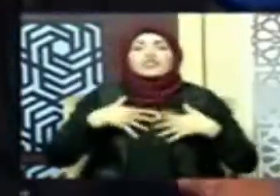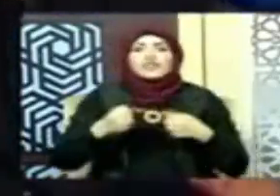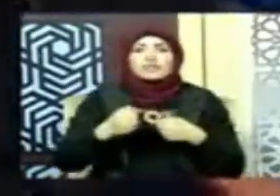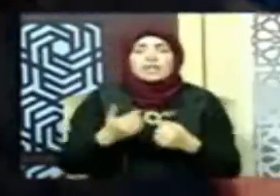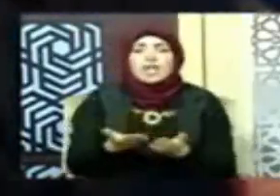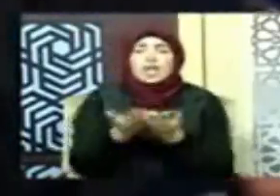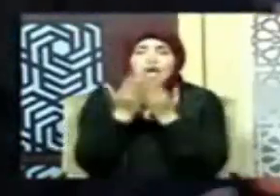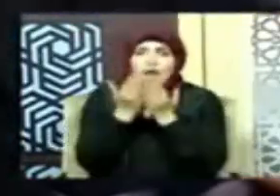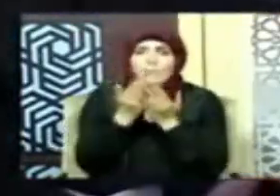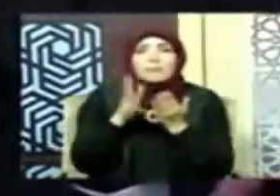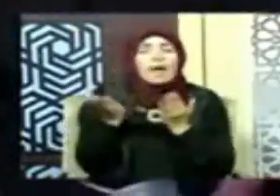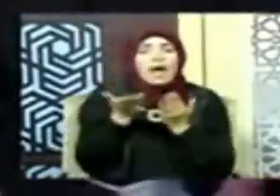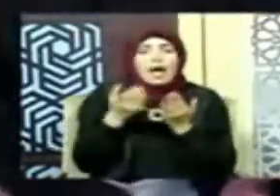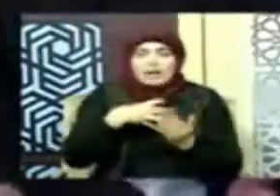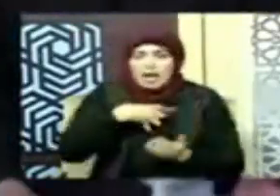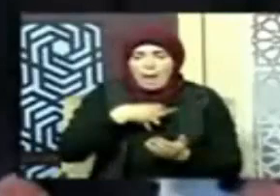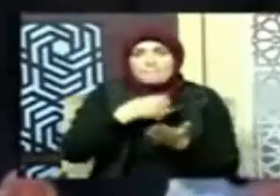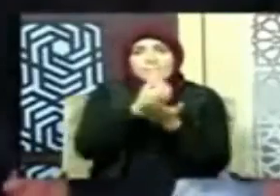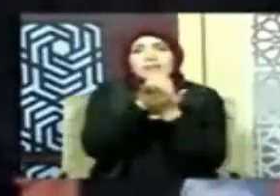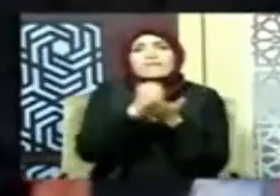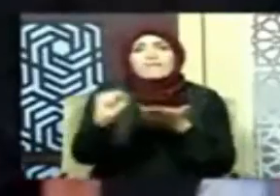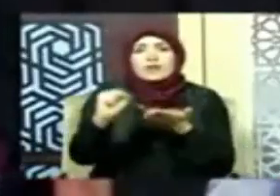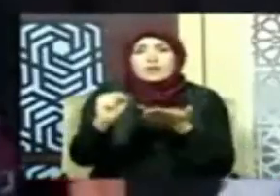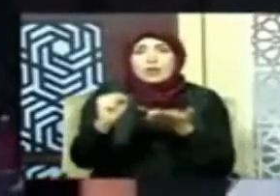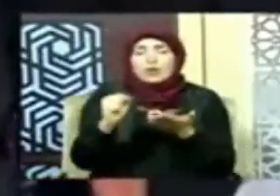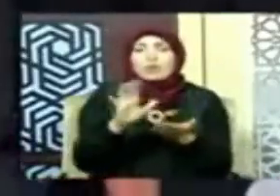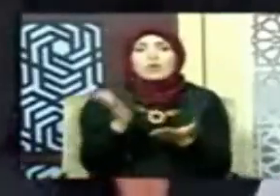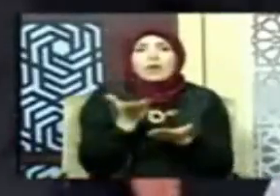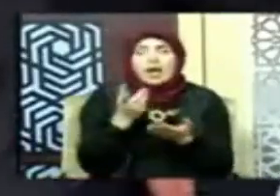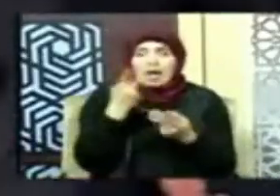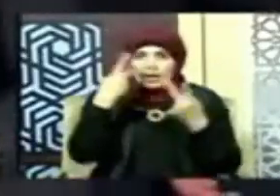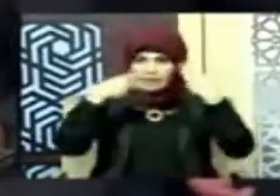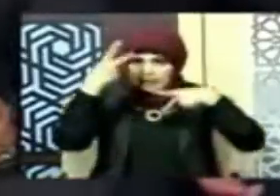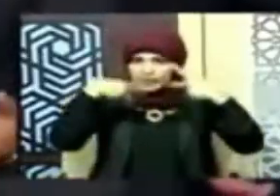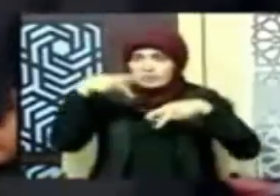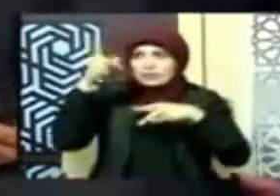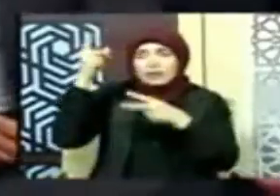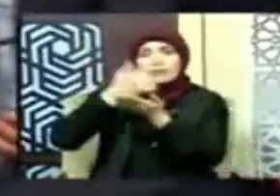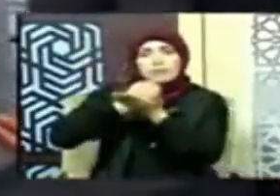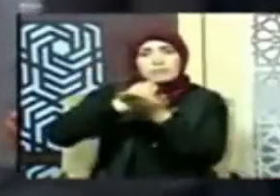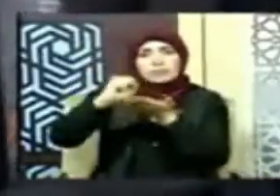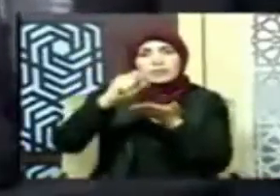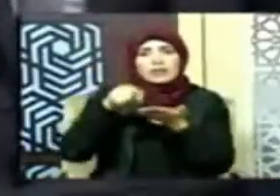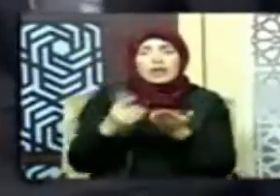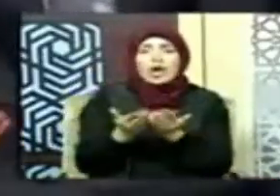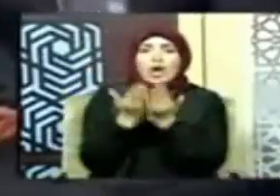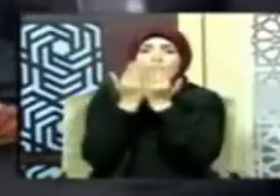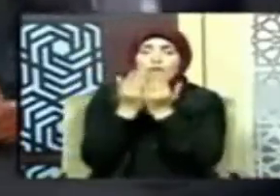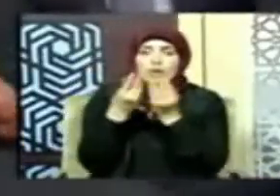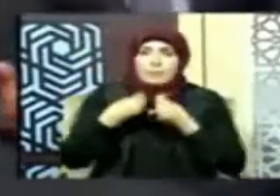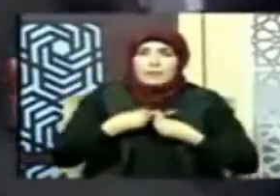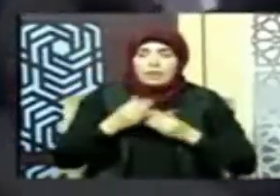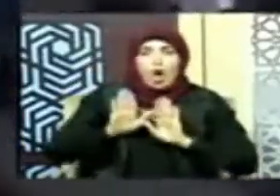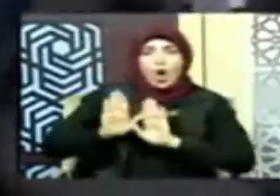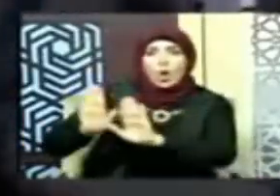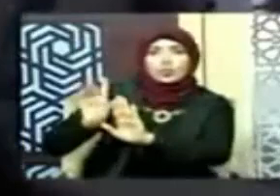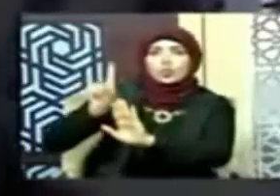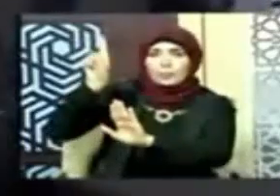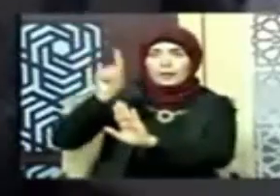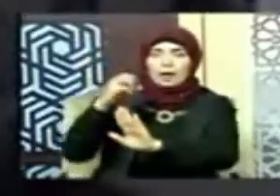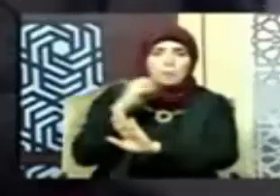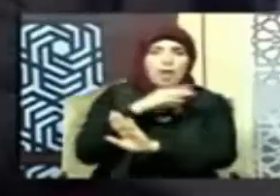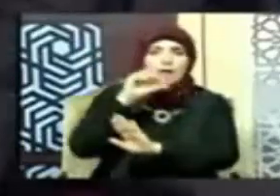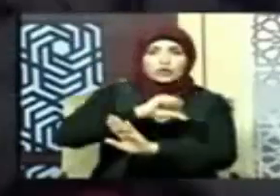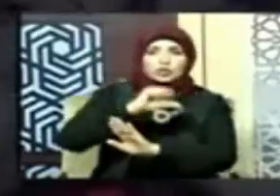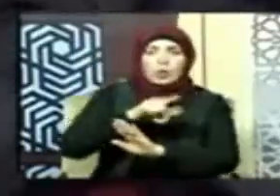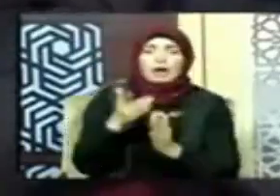شفيته، ولا هما إلا فرجته، ولا دينا إلا سددته. اللهم إنا نعوذ بك من الفحش